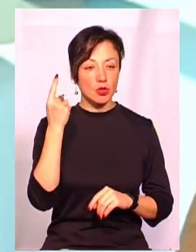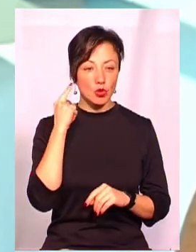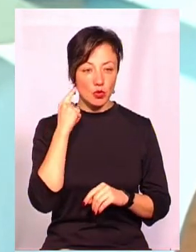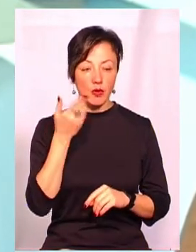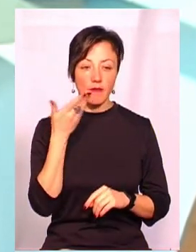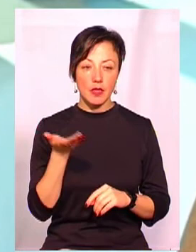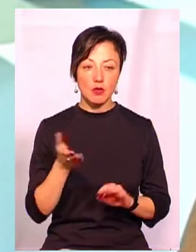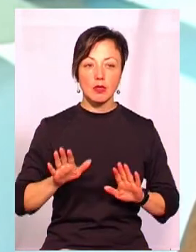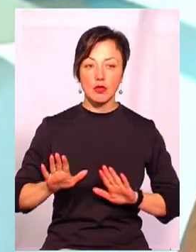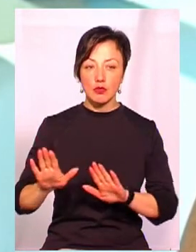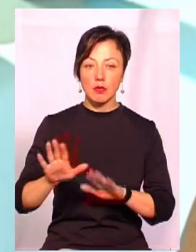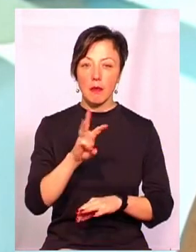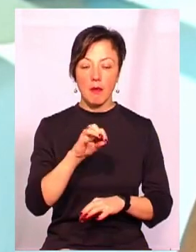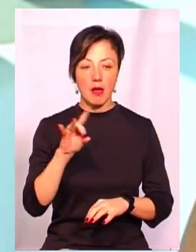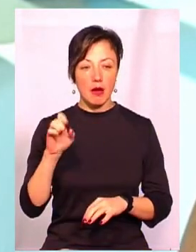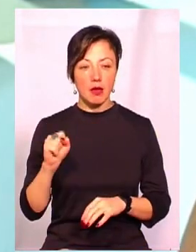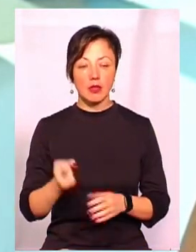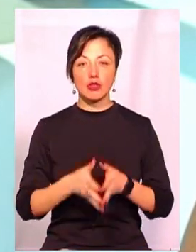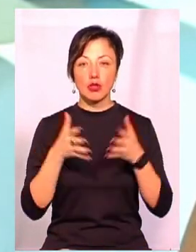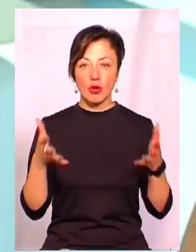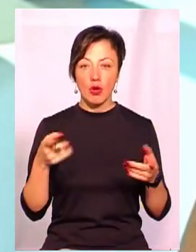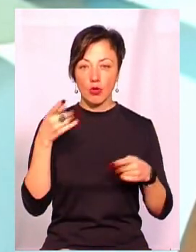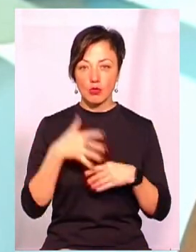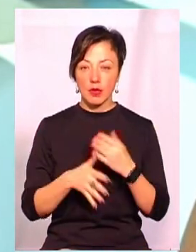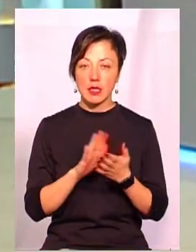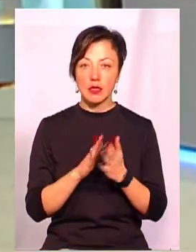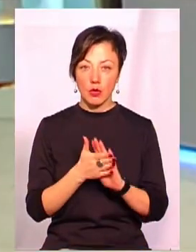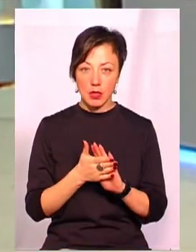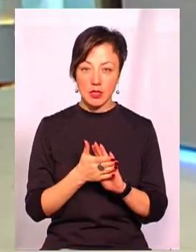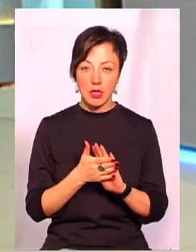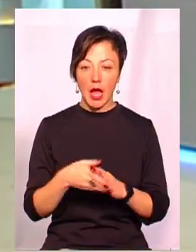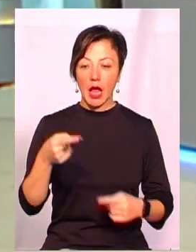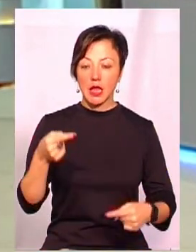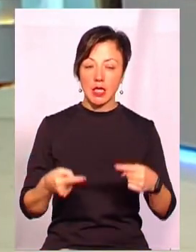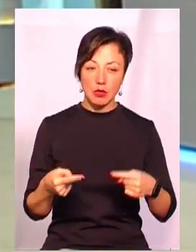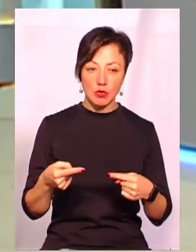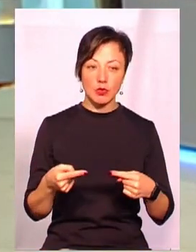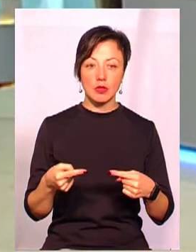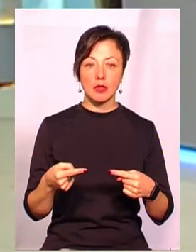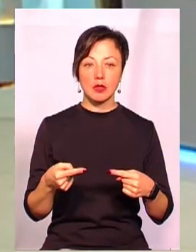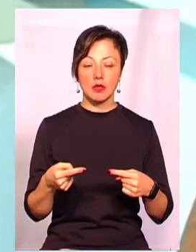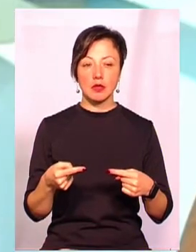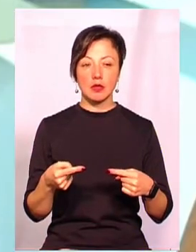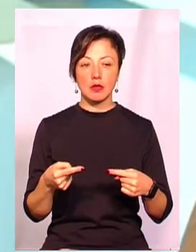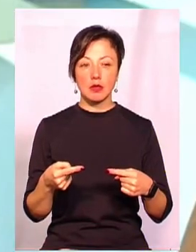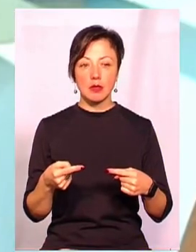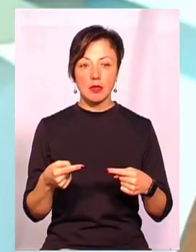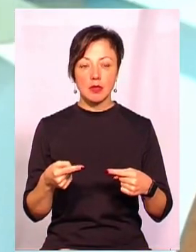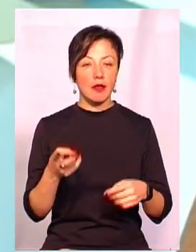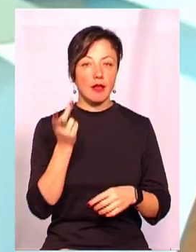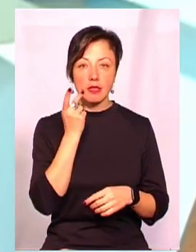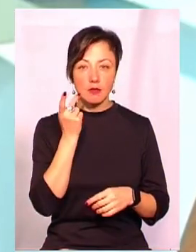якби, виступ заступника мера. Широке розуміння ситуації. Тобто вони дискусії, вас, так? Дискусії.